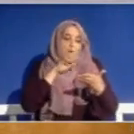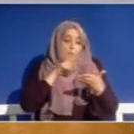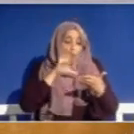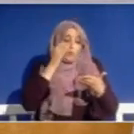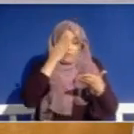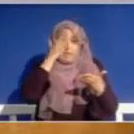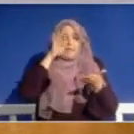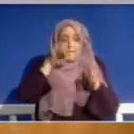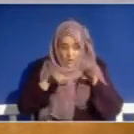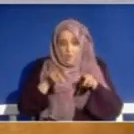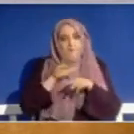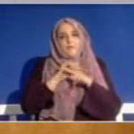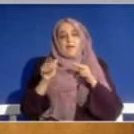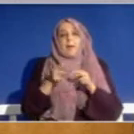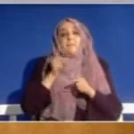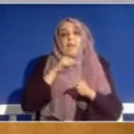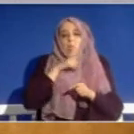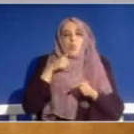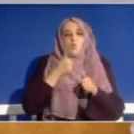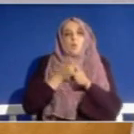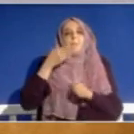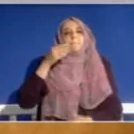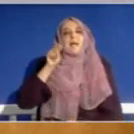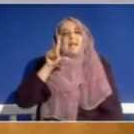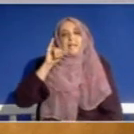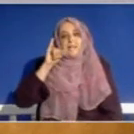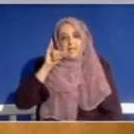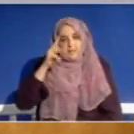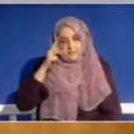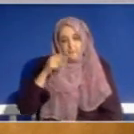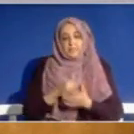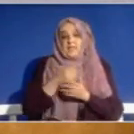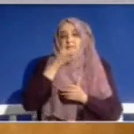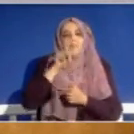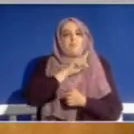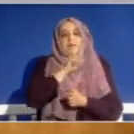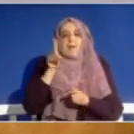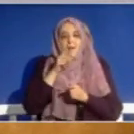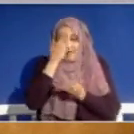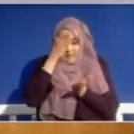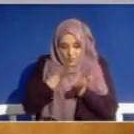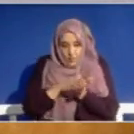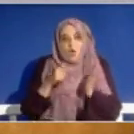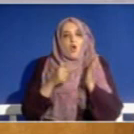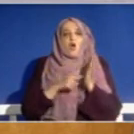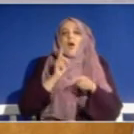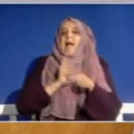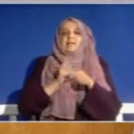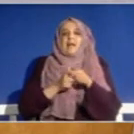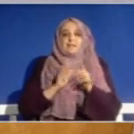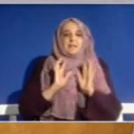يسجد لها، لكن عند الإمام مالك والمالكية عموما قالوا لا نسجد في أوقات النهي عن